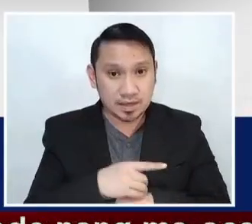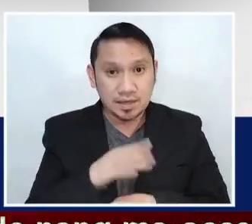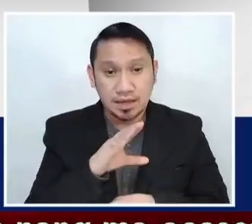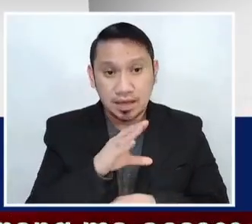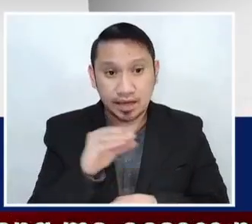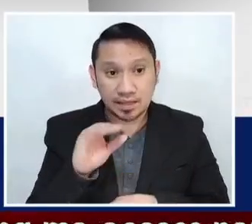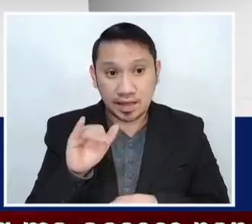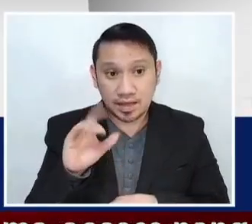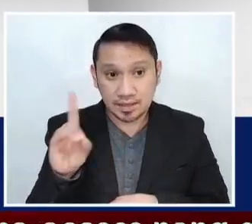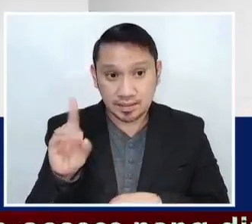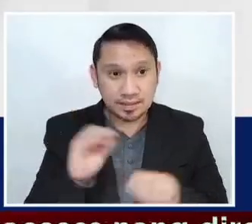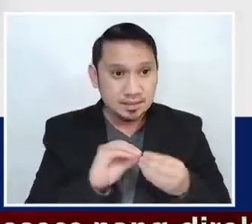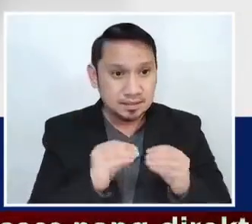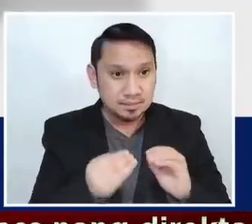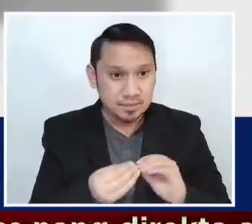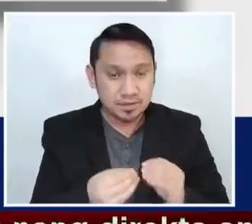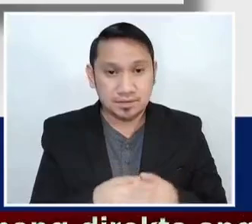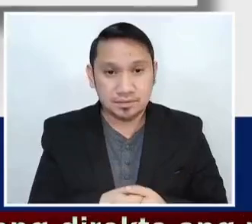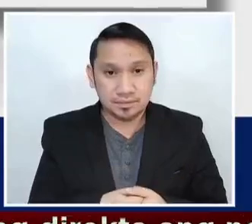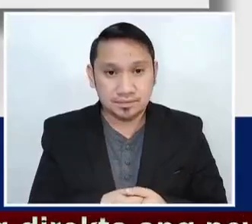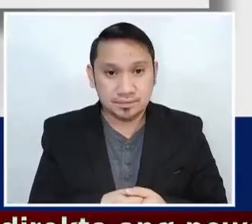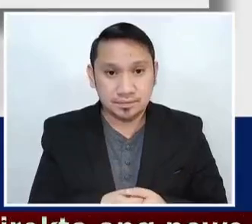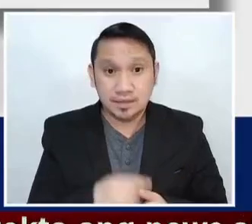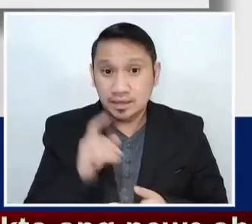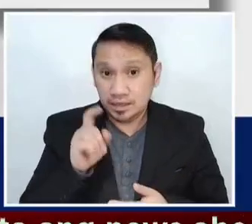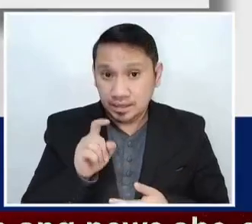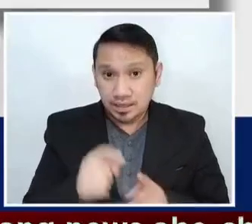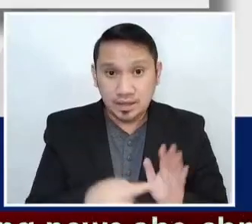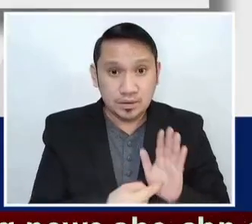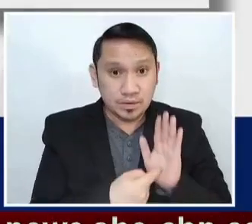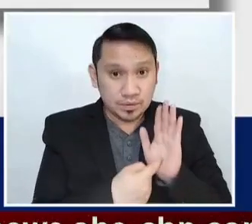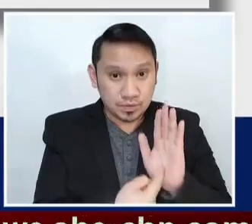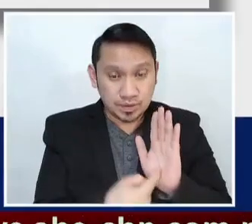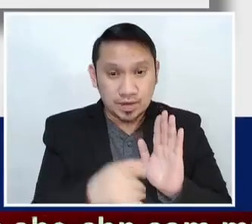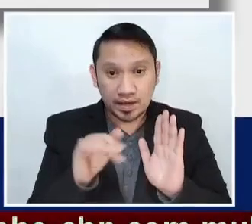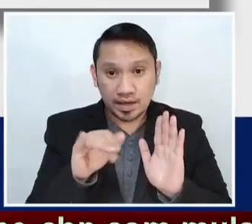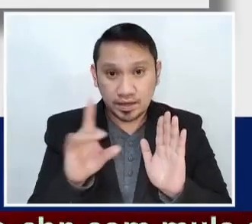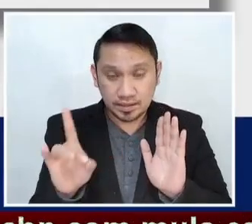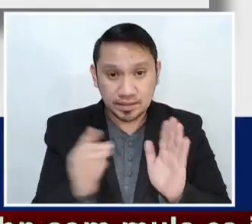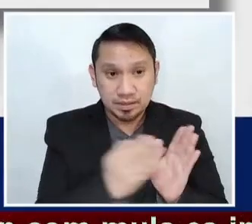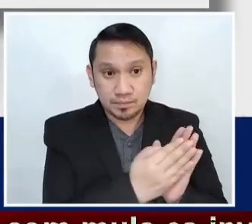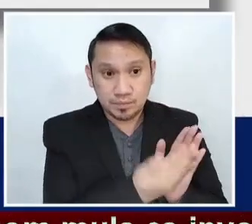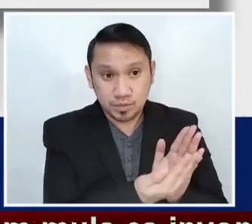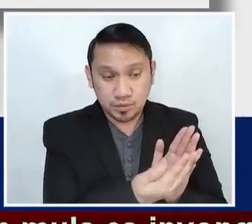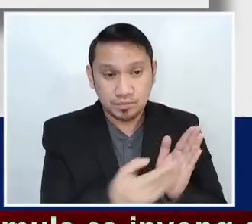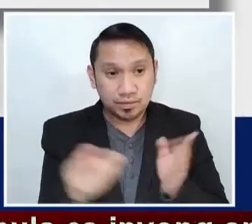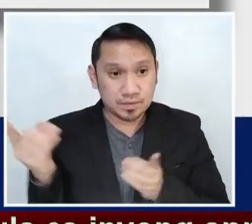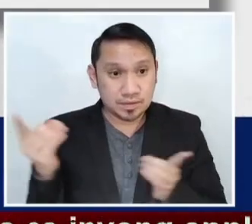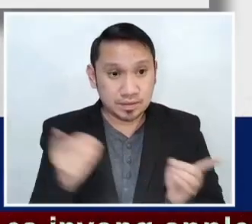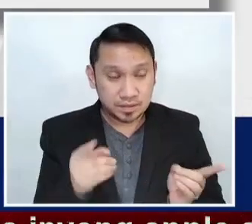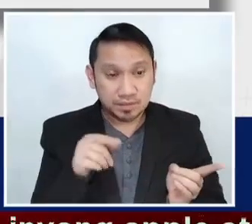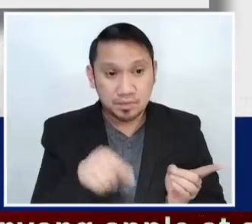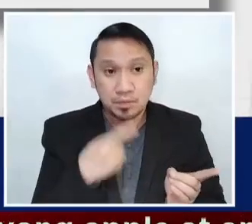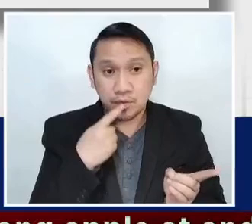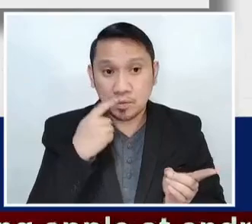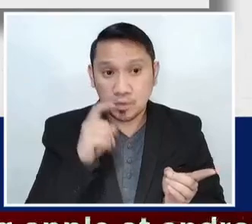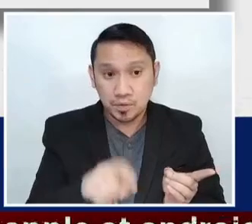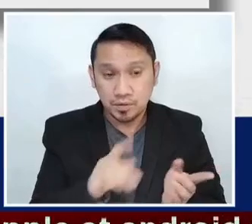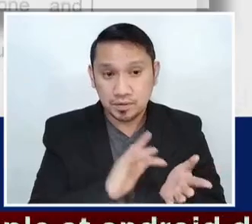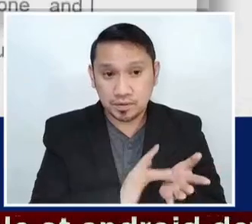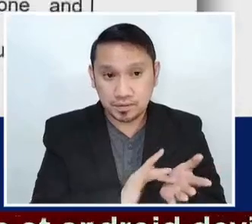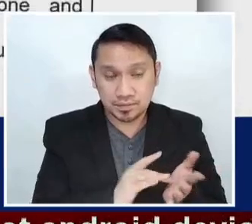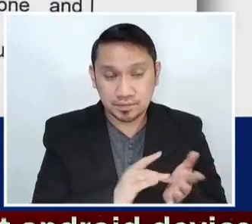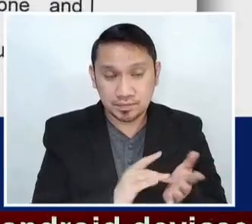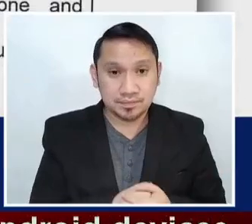PWD ID number. Kailangan din ipakita ang ID at booklet pagka-deliver ng mga in-order na gamot o